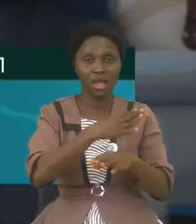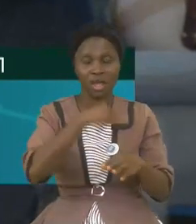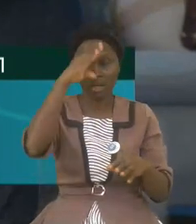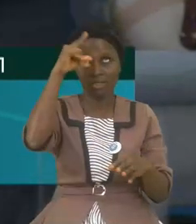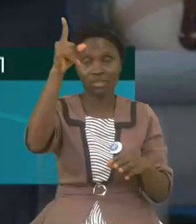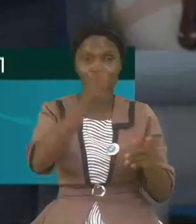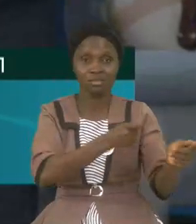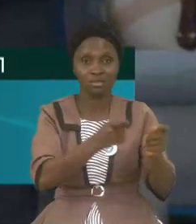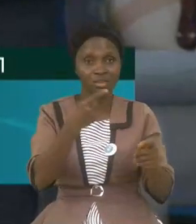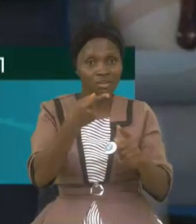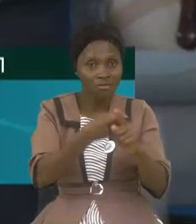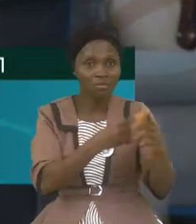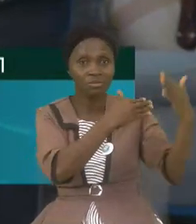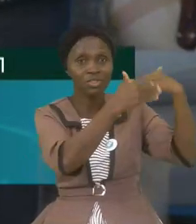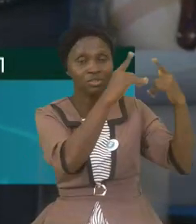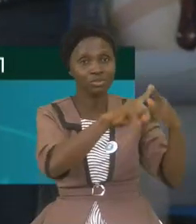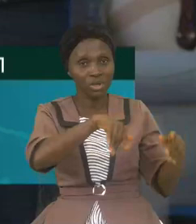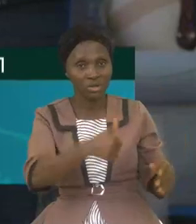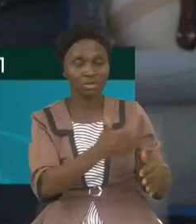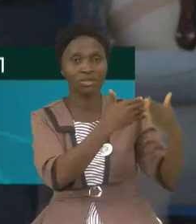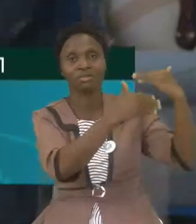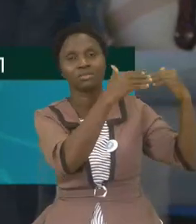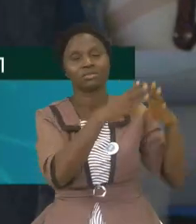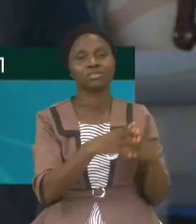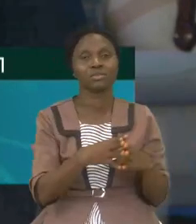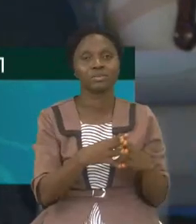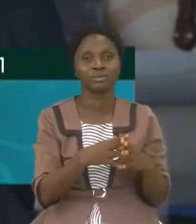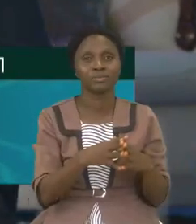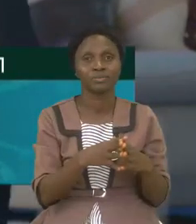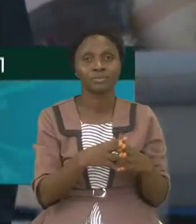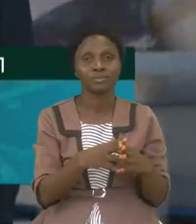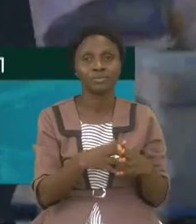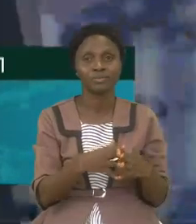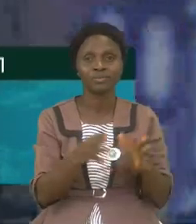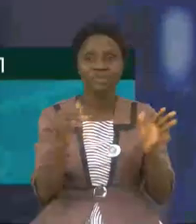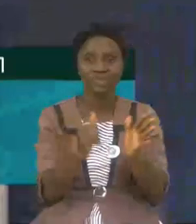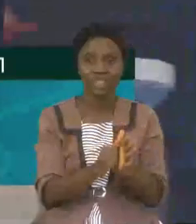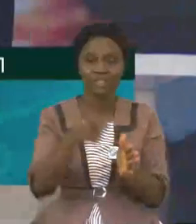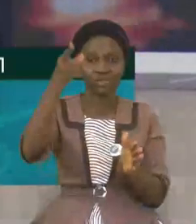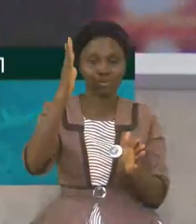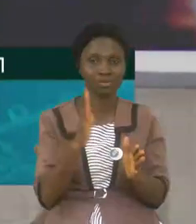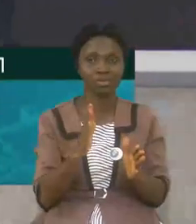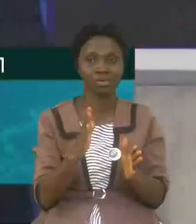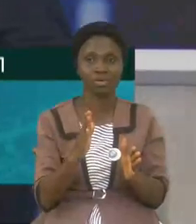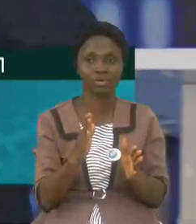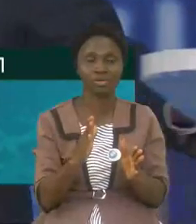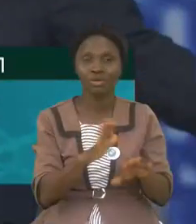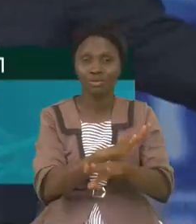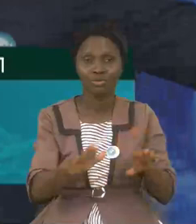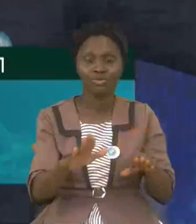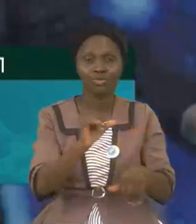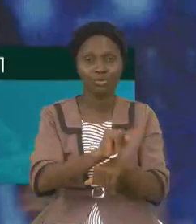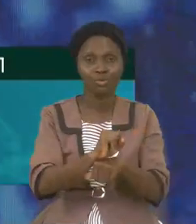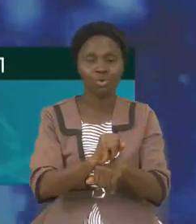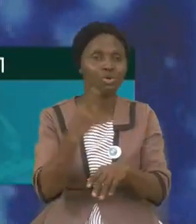un règne éternel et sa domination subsiste de génération en génération. N'es-tu pas